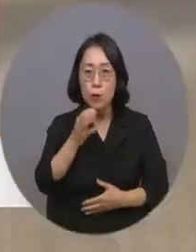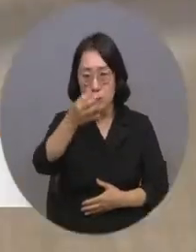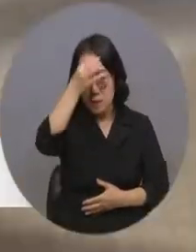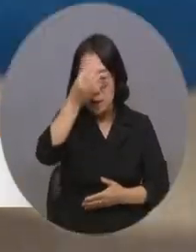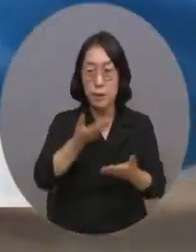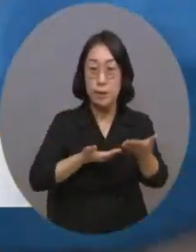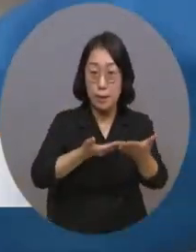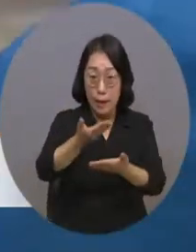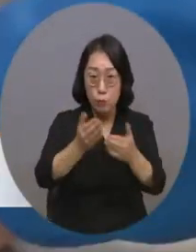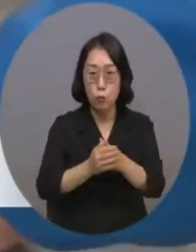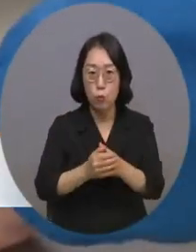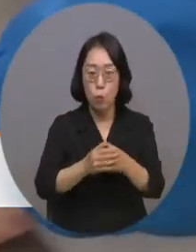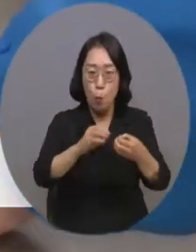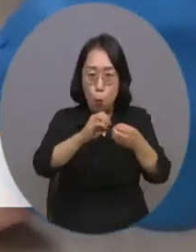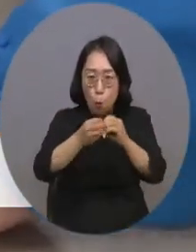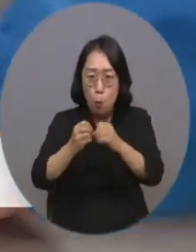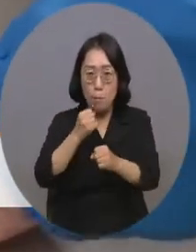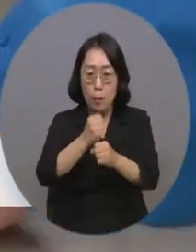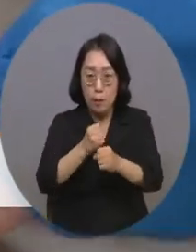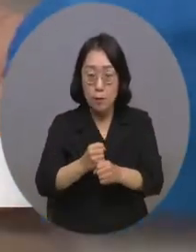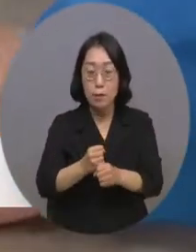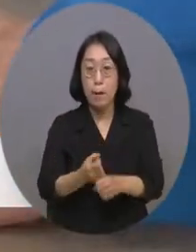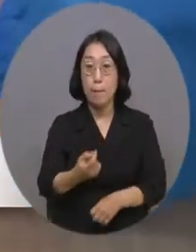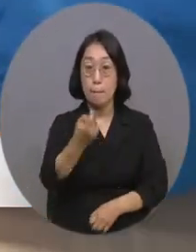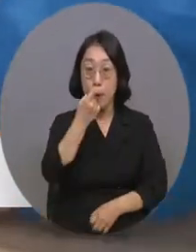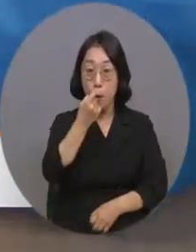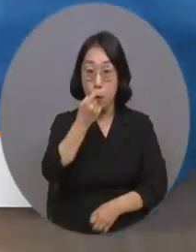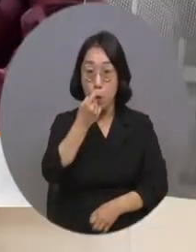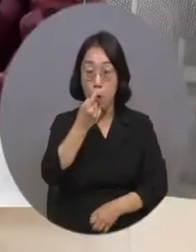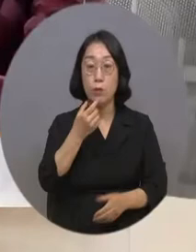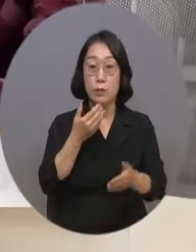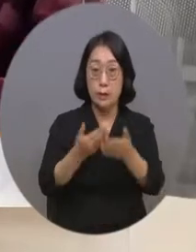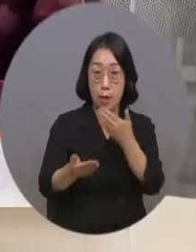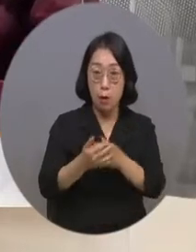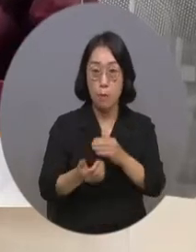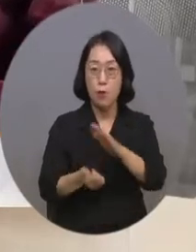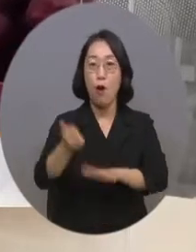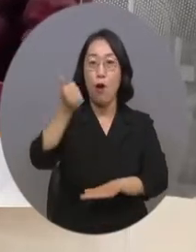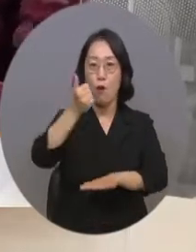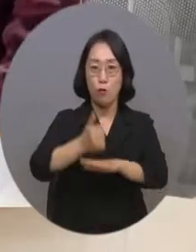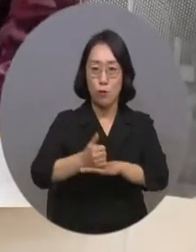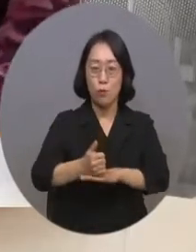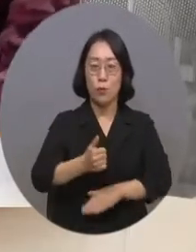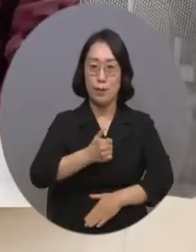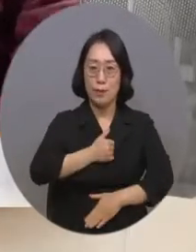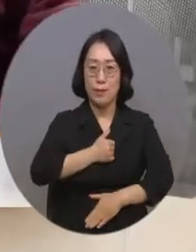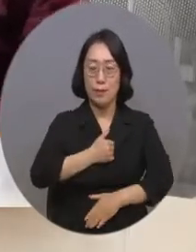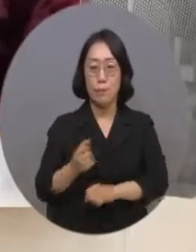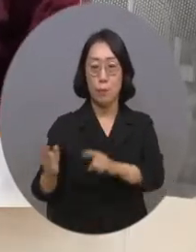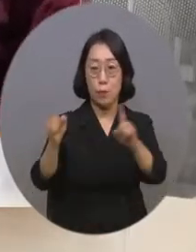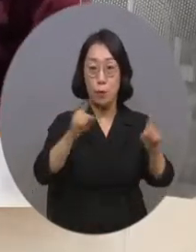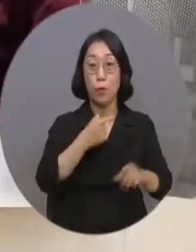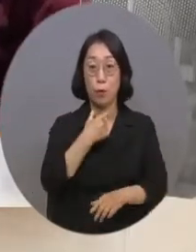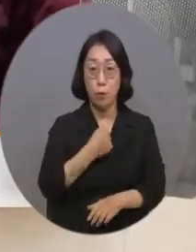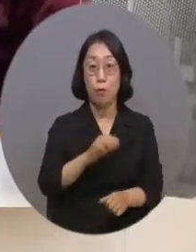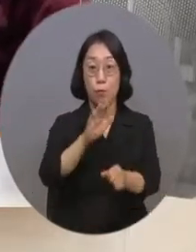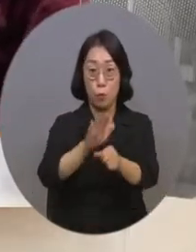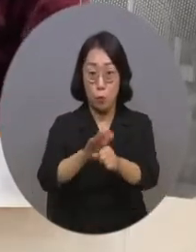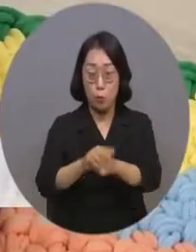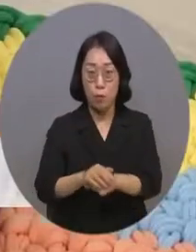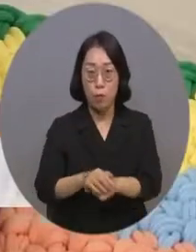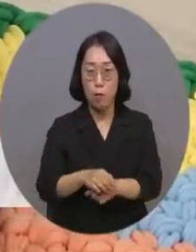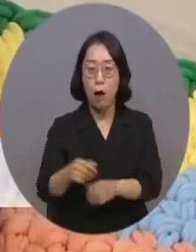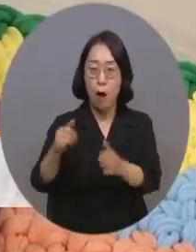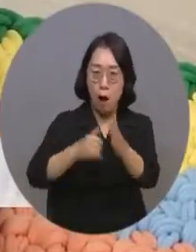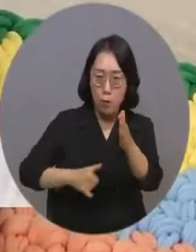나누고 복잡한 공예를 직접 배우고 체험하면서 성취감과 자신감을 회복하길 바라며 환자 가족들이